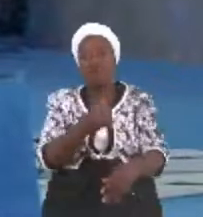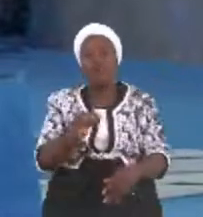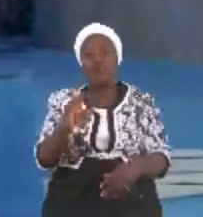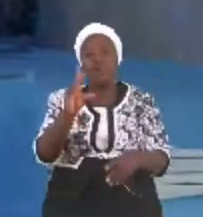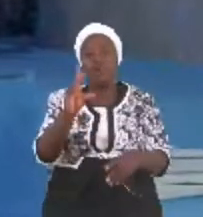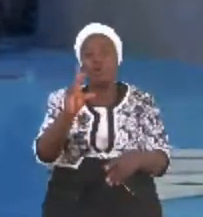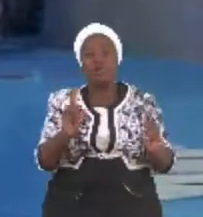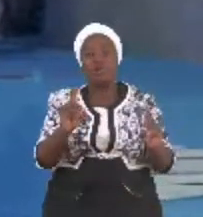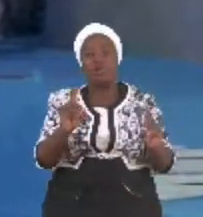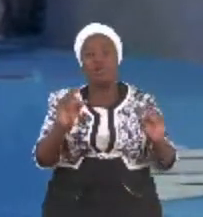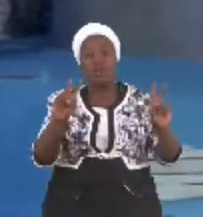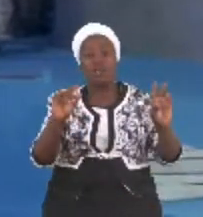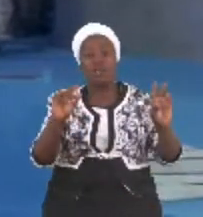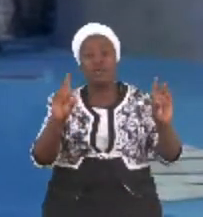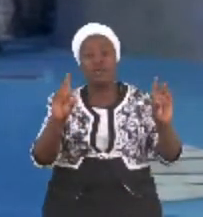de moi. »